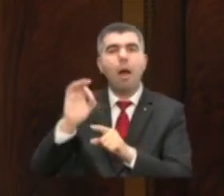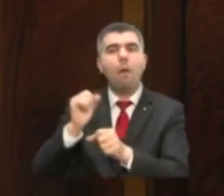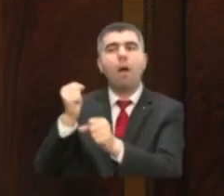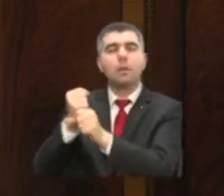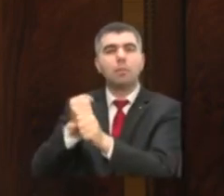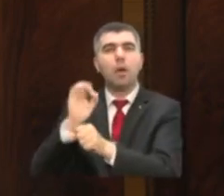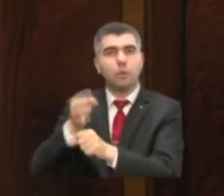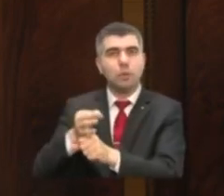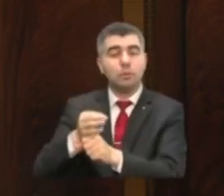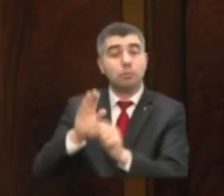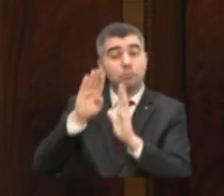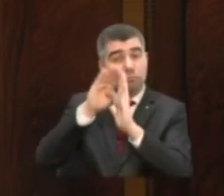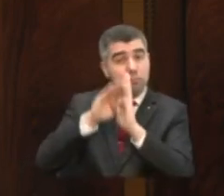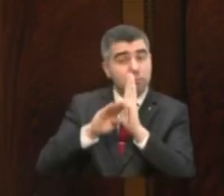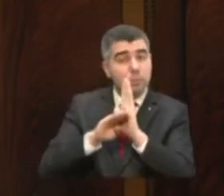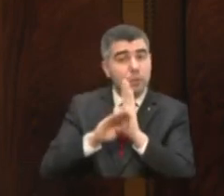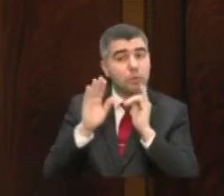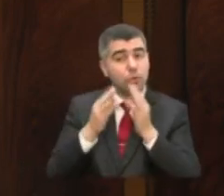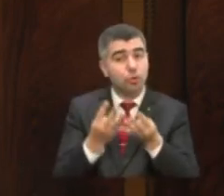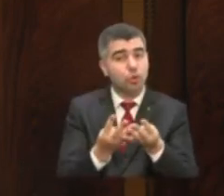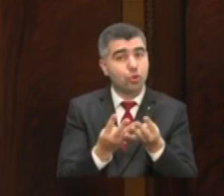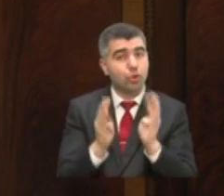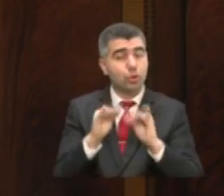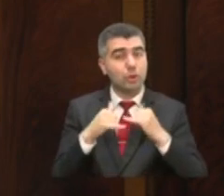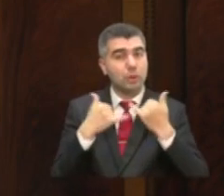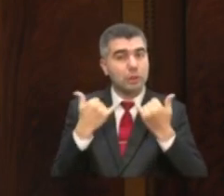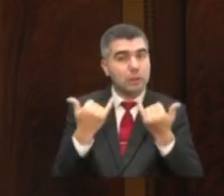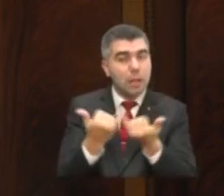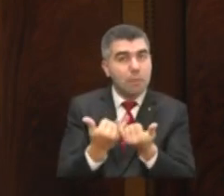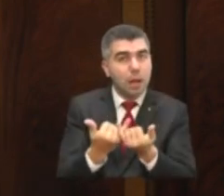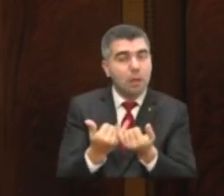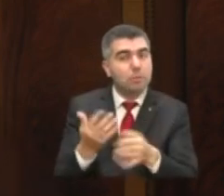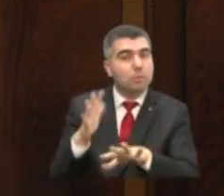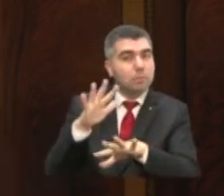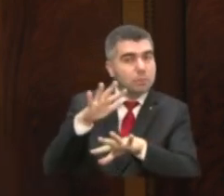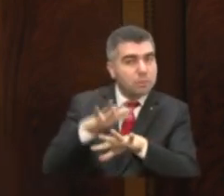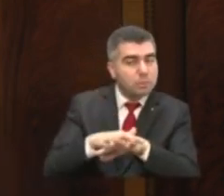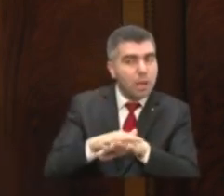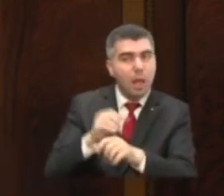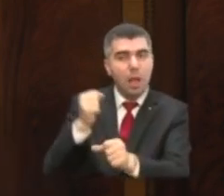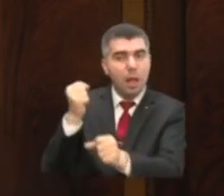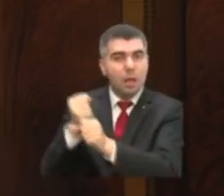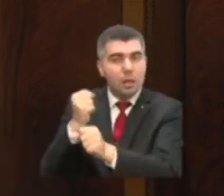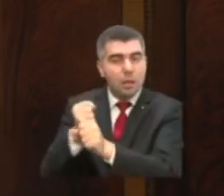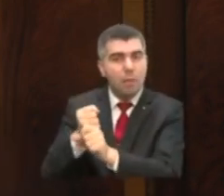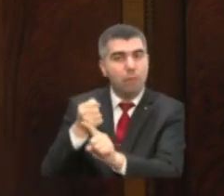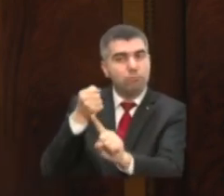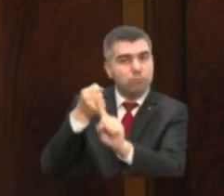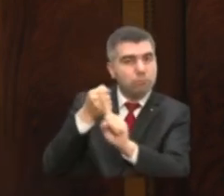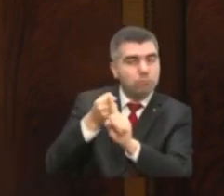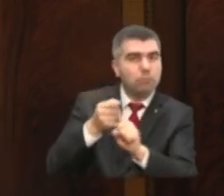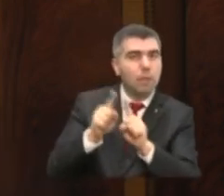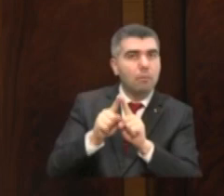خص تكلف لجنة تحت إشرافكم. وتقولون بأنه هناك قطاعات تشتغل وأن هناك لجنة خاصة للحكم